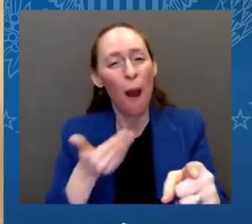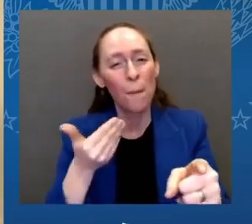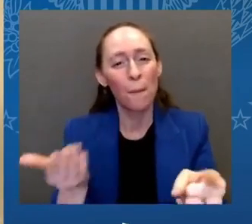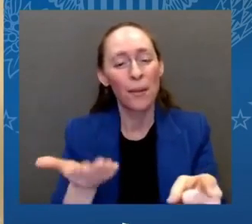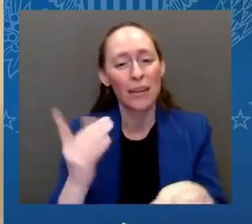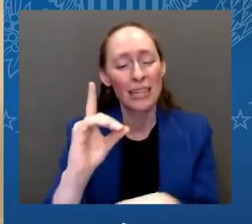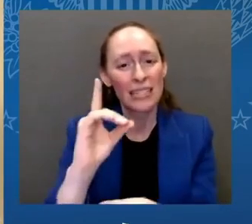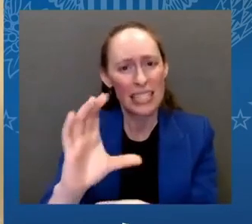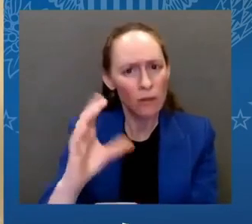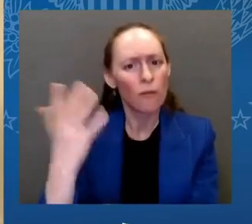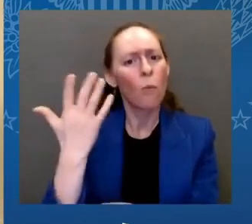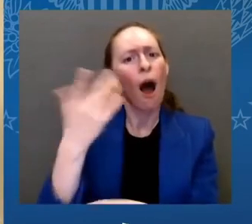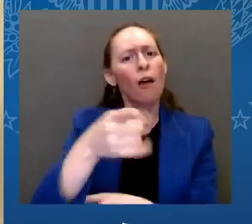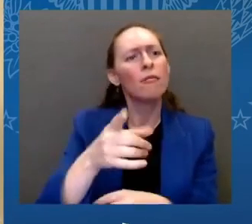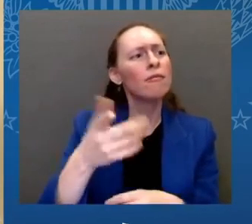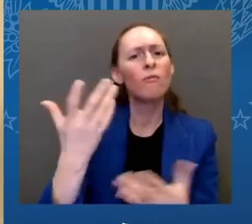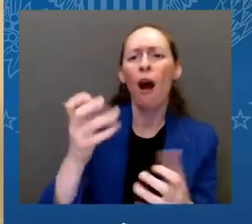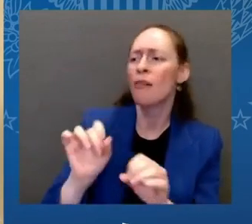Хочу